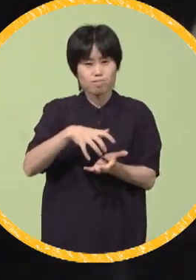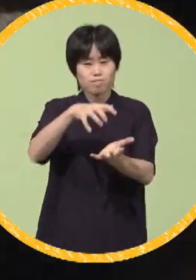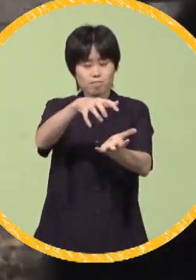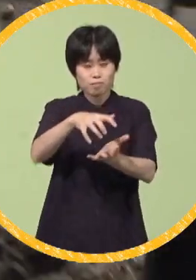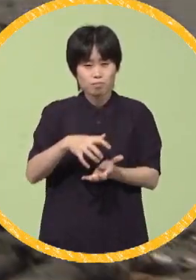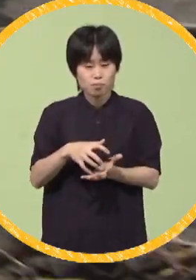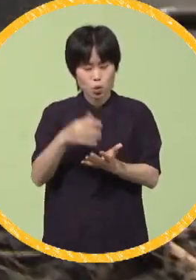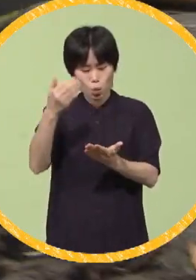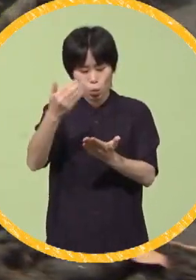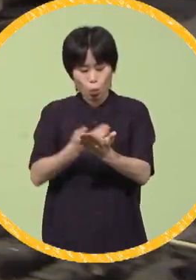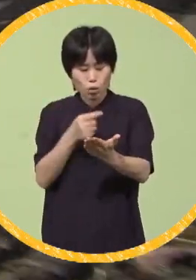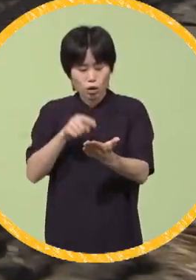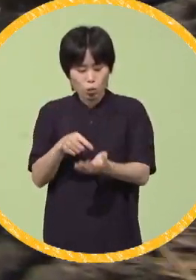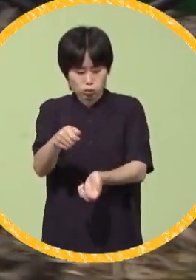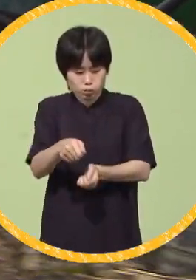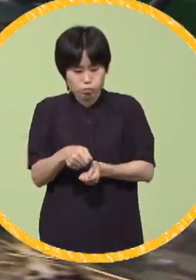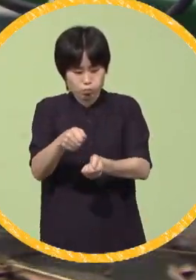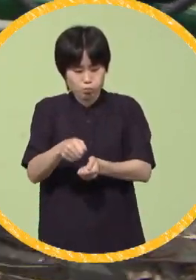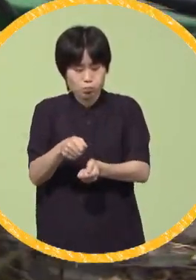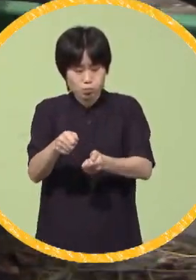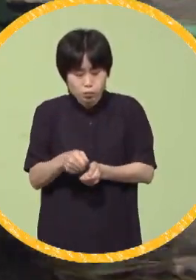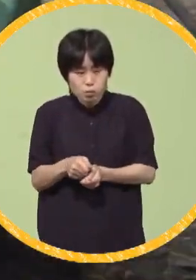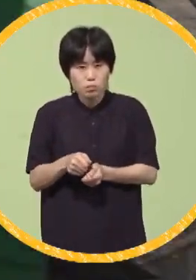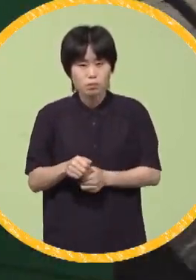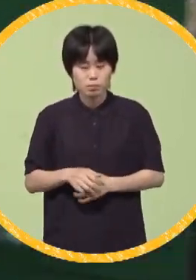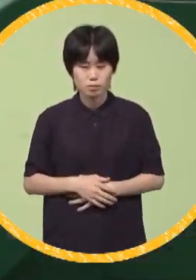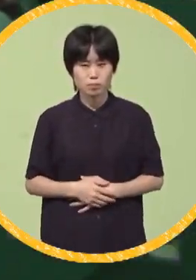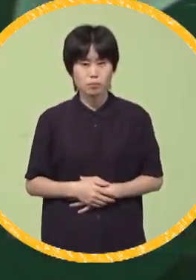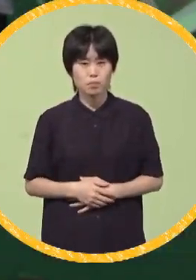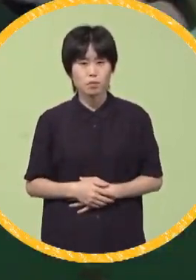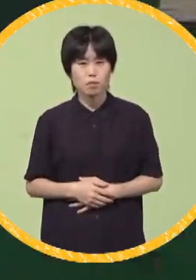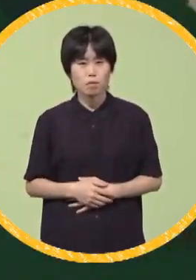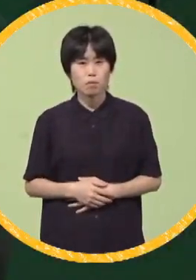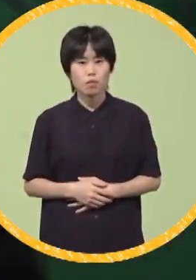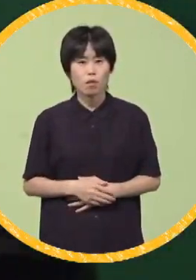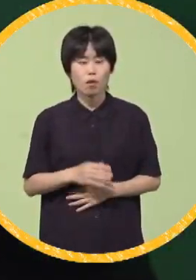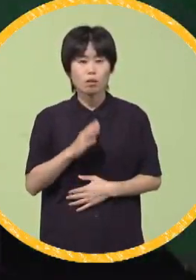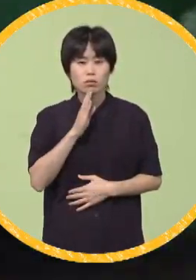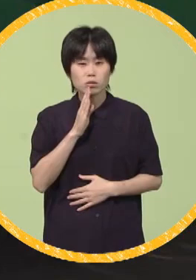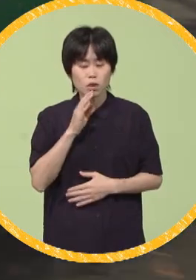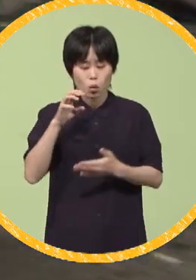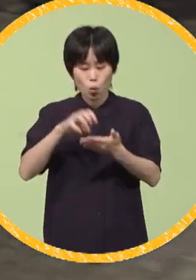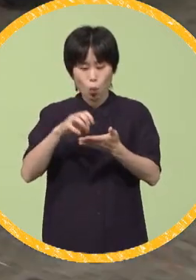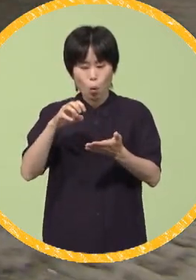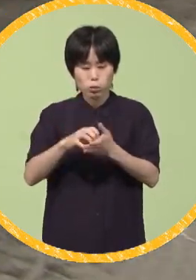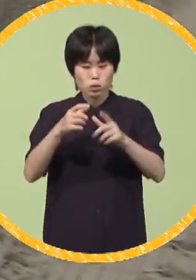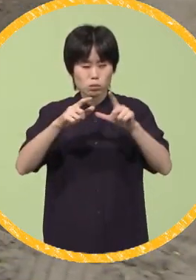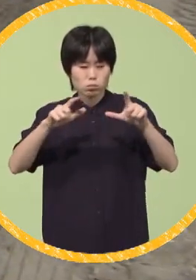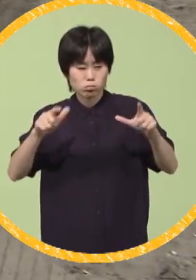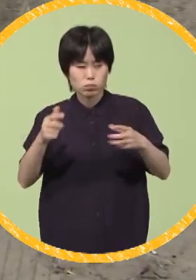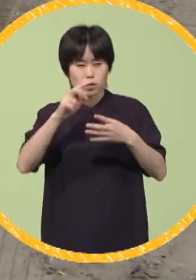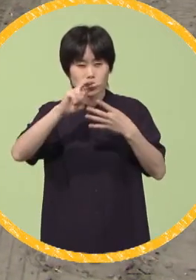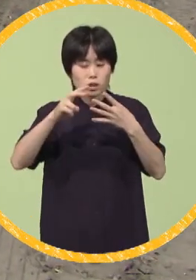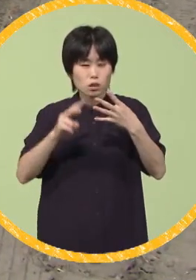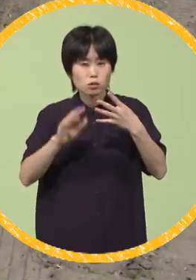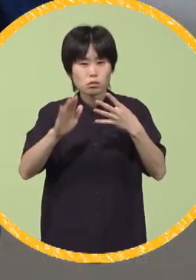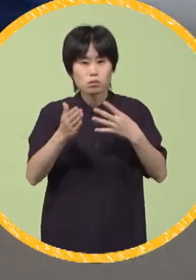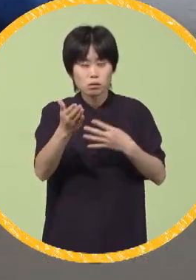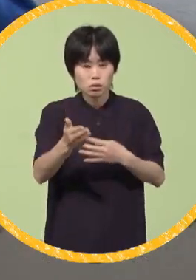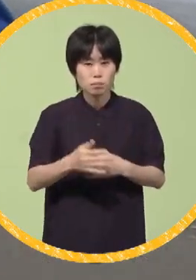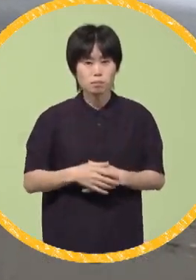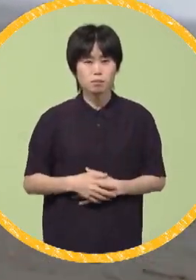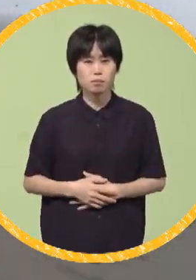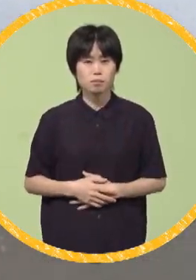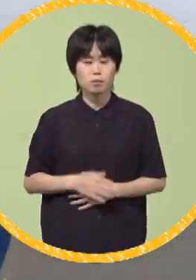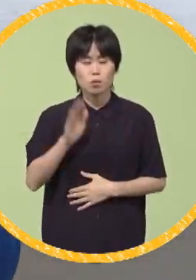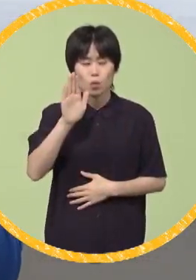れないやつをこう奥まで。 そうですね、そういうふうな形になりますね。 これ実際にやっぱゴミの増える季節とかっていうのは今時期とか多くなるんですか。